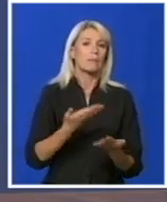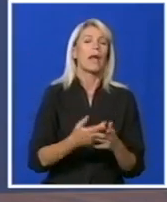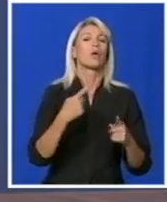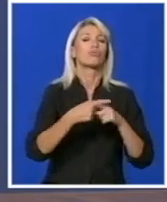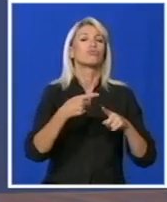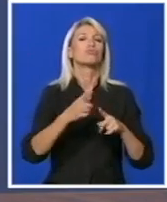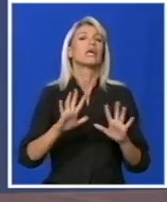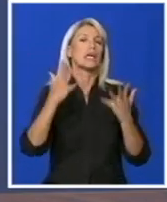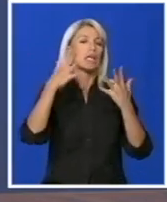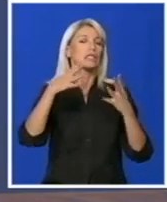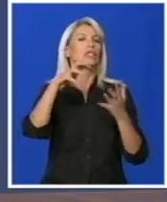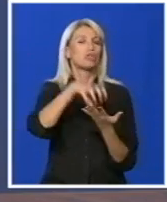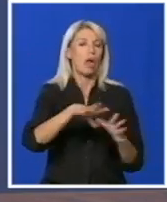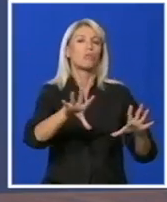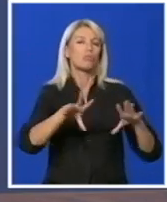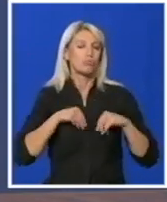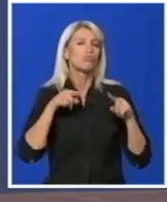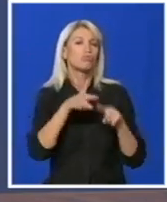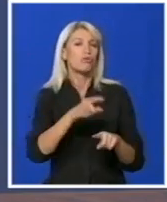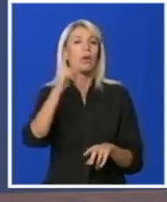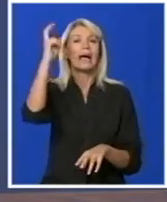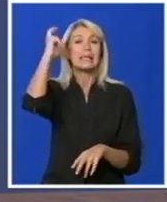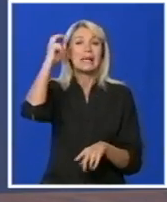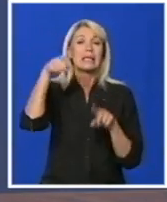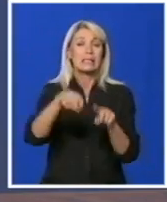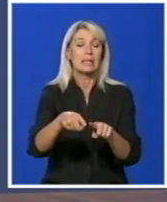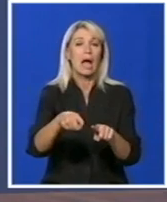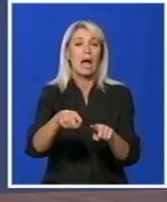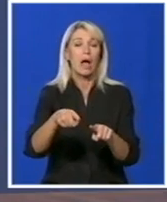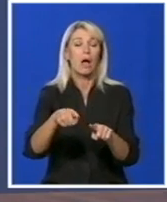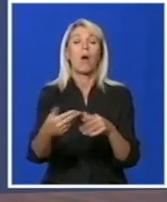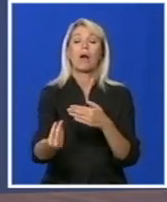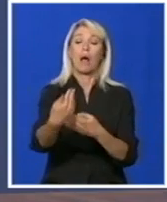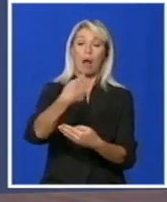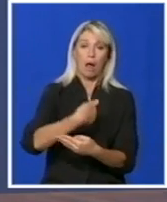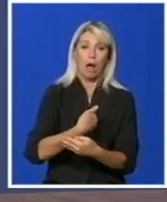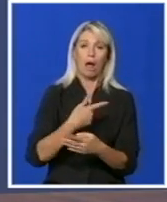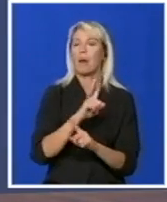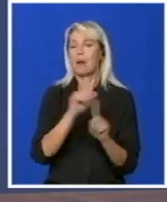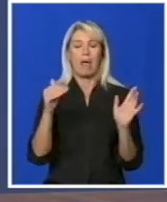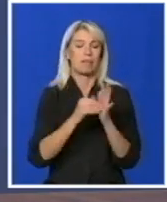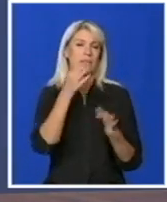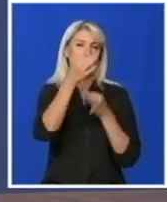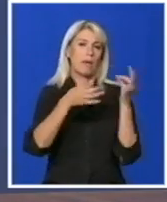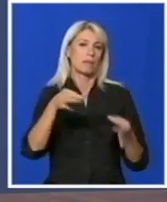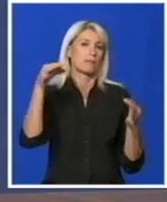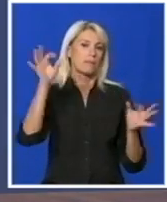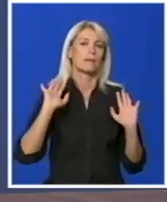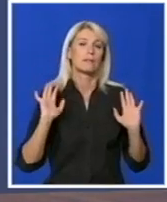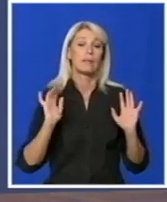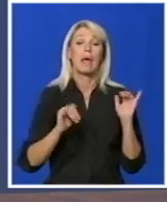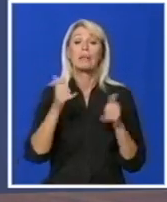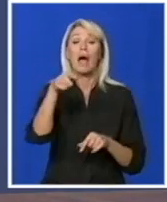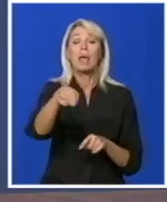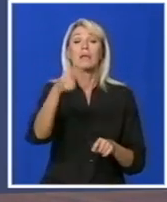na kraju zaključio, da za Crnu Goru mi, dakle, Srbija, ne traži nikakav uslov. Da li će oni